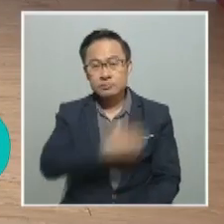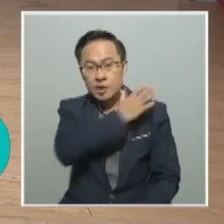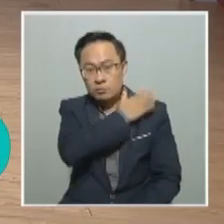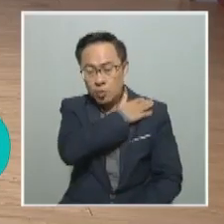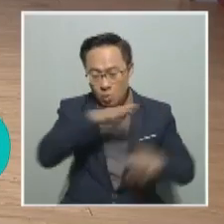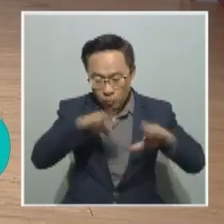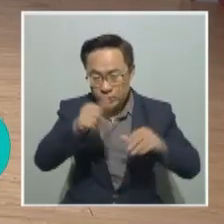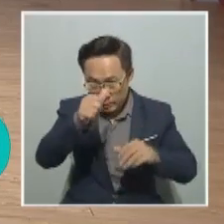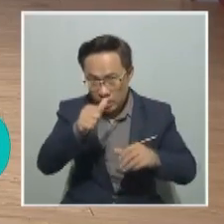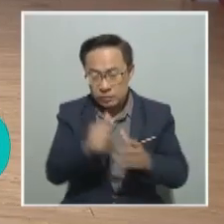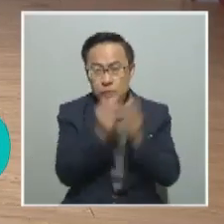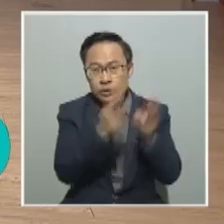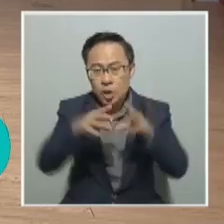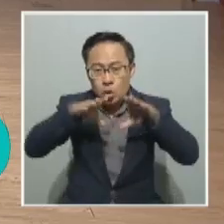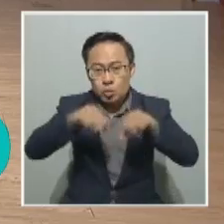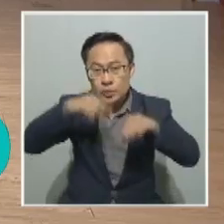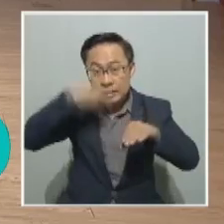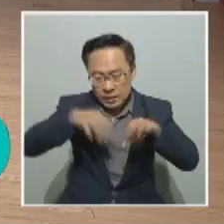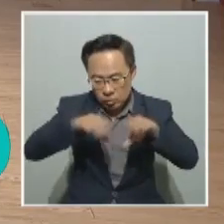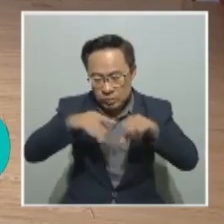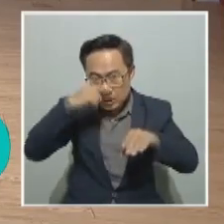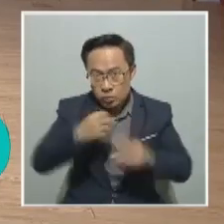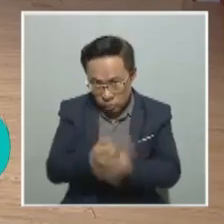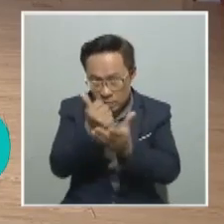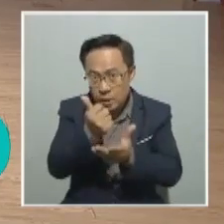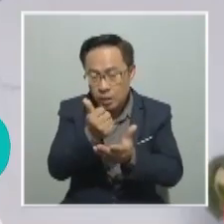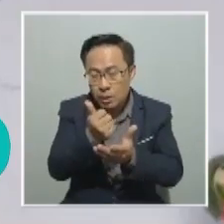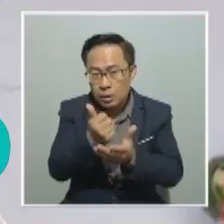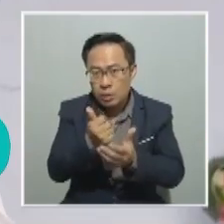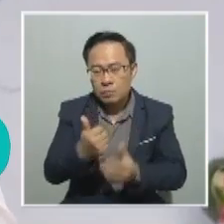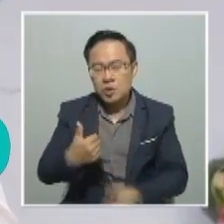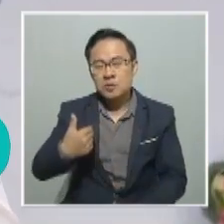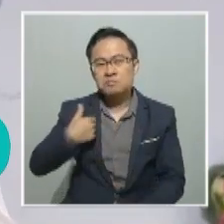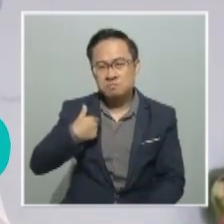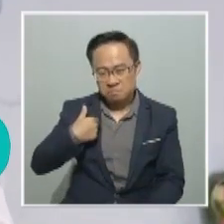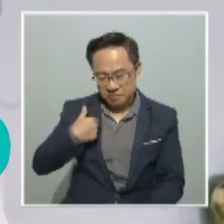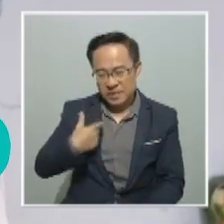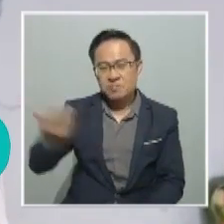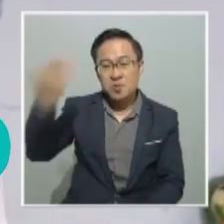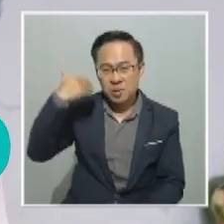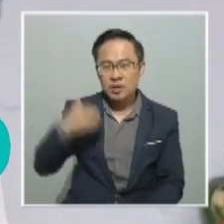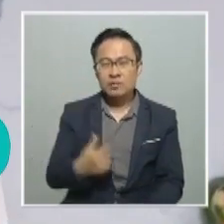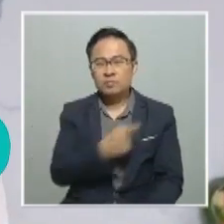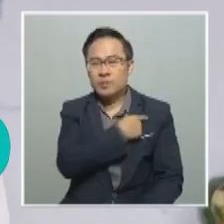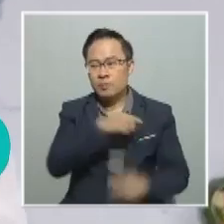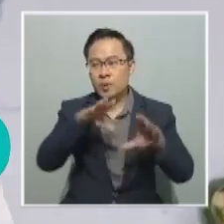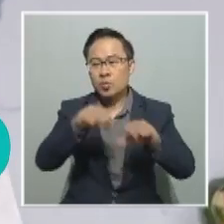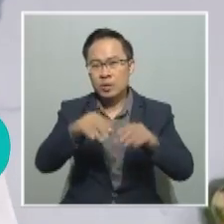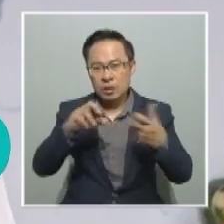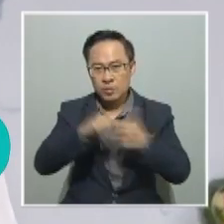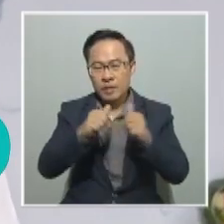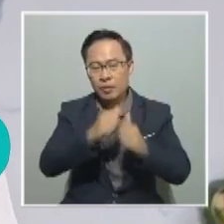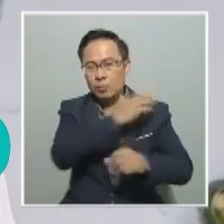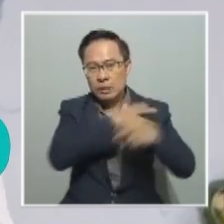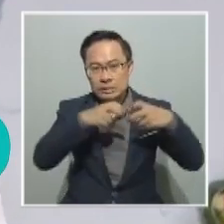ติดแบบนี้หมอนวดแผนโบราณนะฮะแผนไทยอะไรเงี้ยเขาช่วยได้ไหม เคยมีหลายเคสนะฮะที่มาหาเราเพราะว่าไหลติดเนื่องจากไปนว